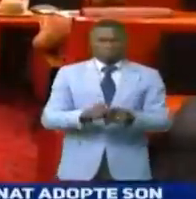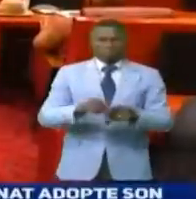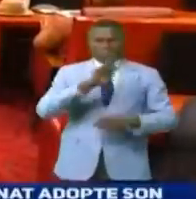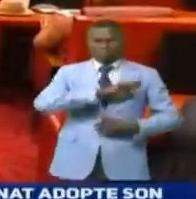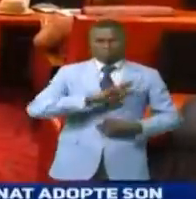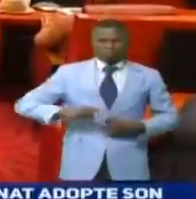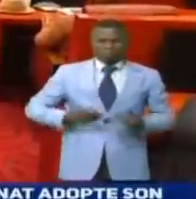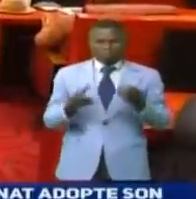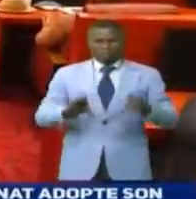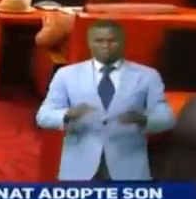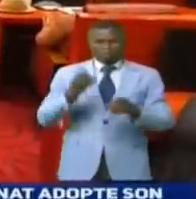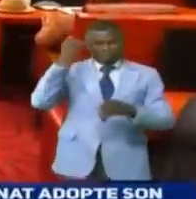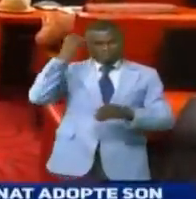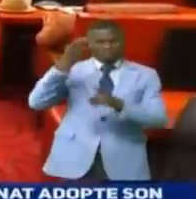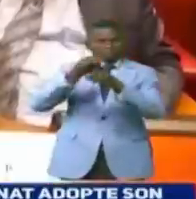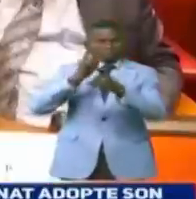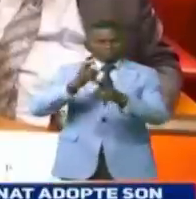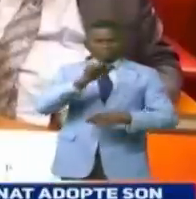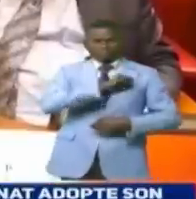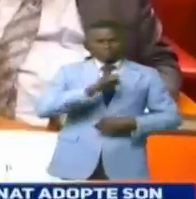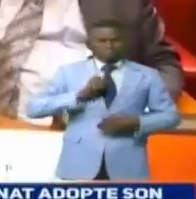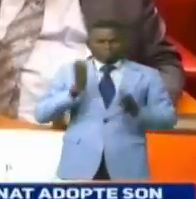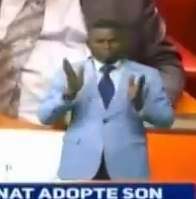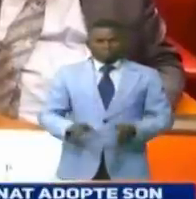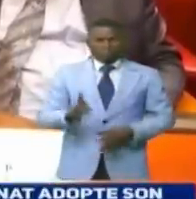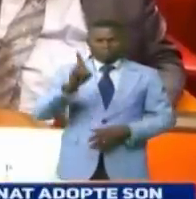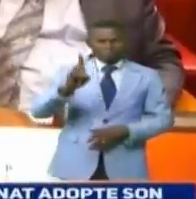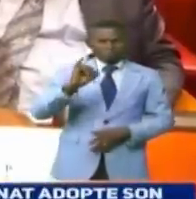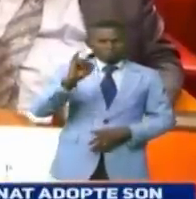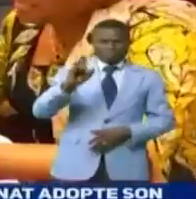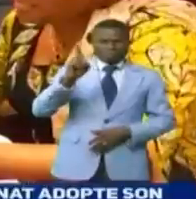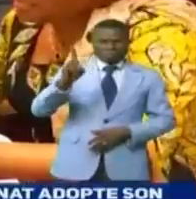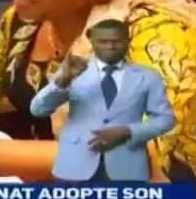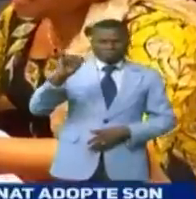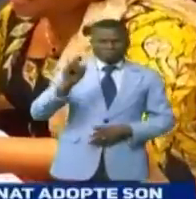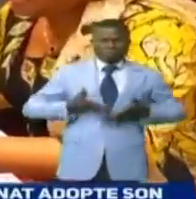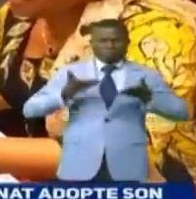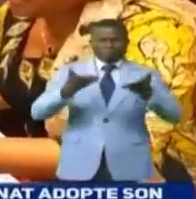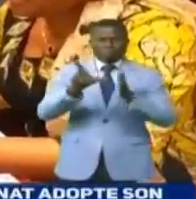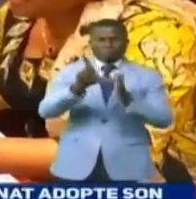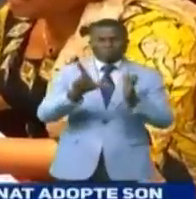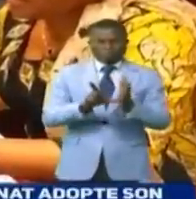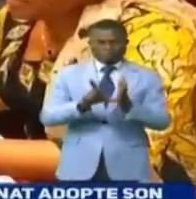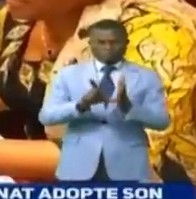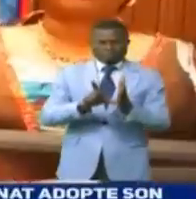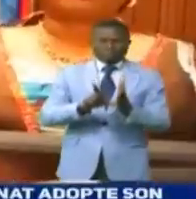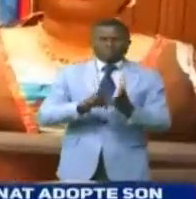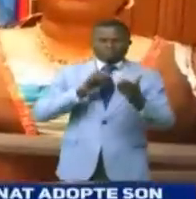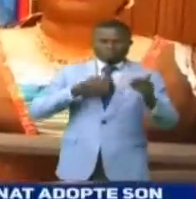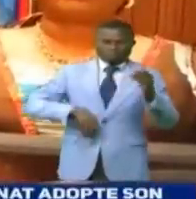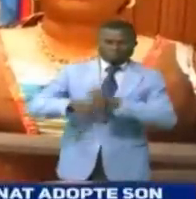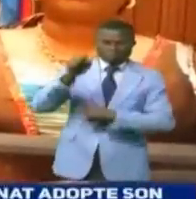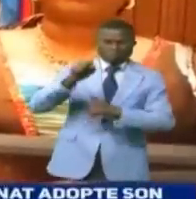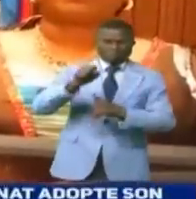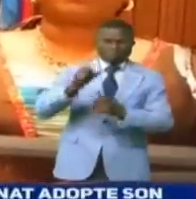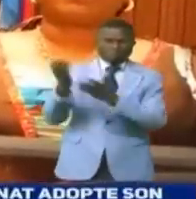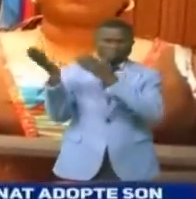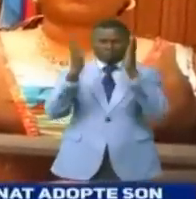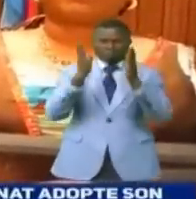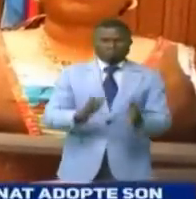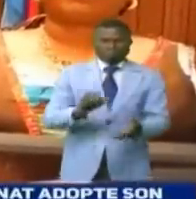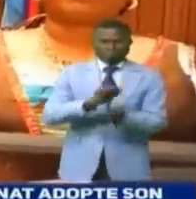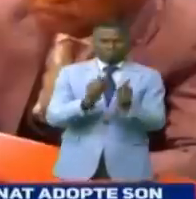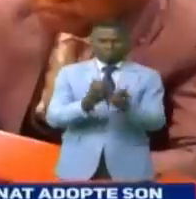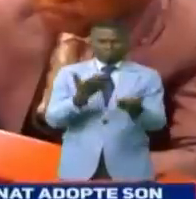RDC, initiative du sénateur Didier Moumengui, la proposition de loi portant répression du trafic des